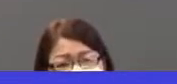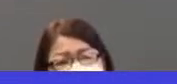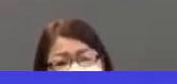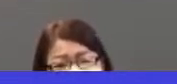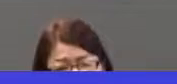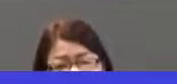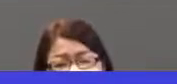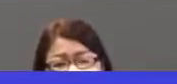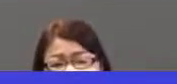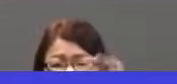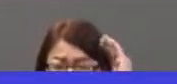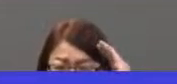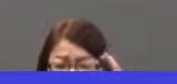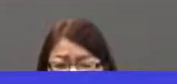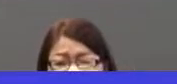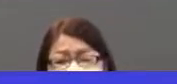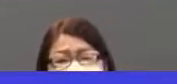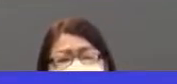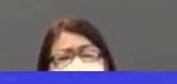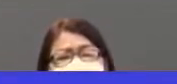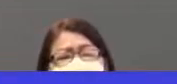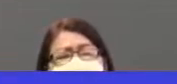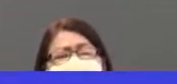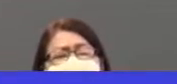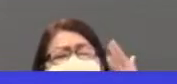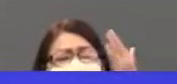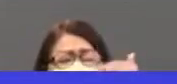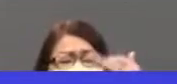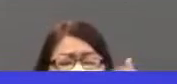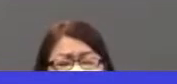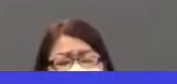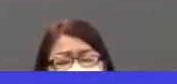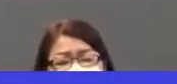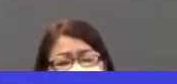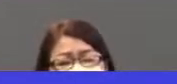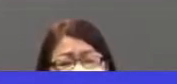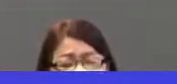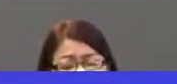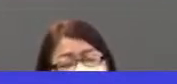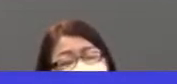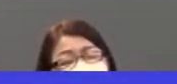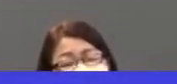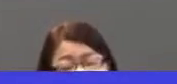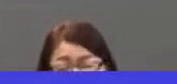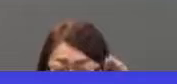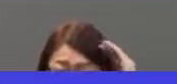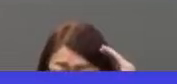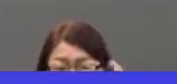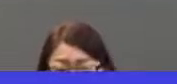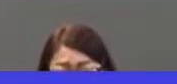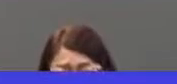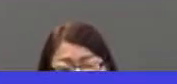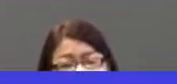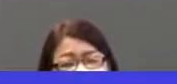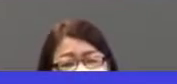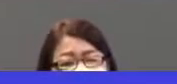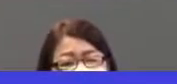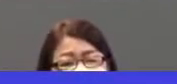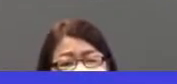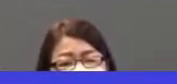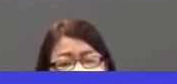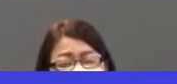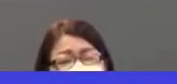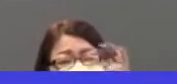ยก็พูดถึงเรื่องนี้นะคะบอกว่าตอนนี้หลังจากปปช.ชี้ความผิดคดีบุกรุกโอนโฉนดในเขตอุทยานแห่งชาติเขาใหญ่